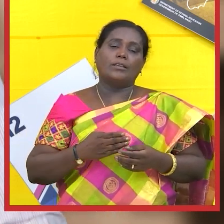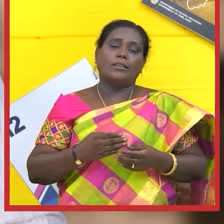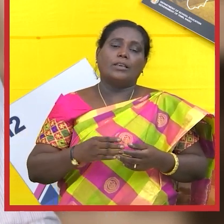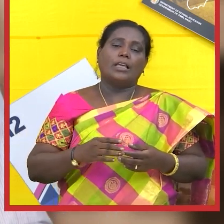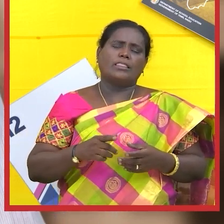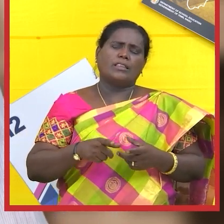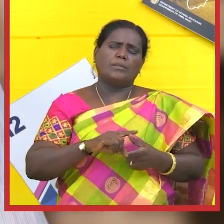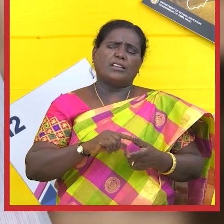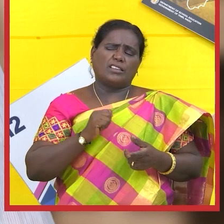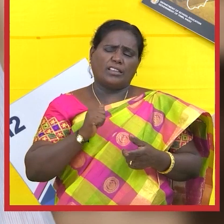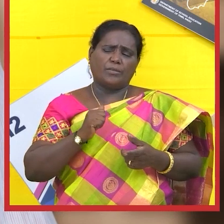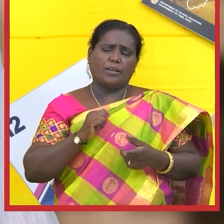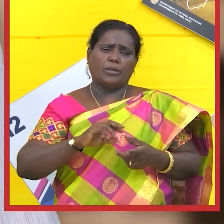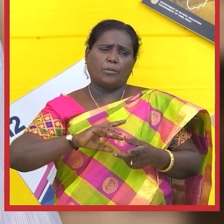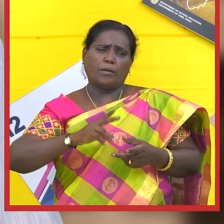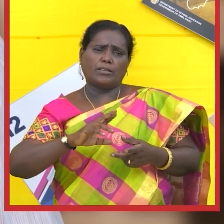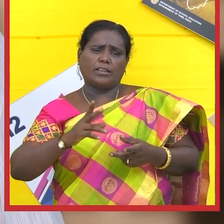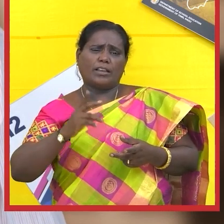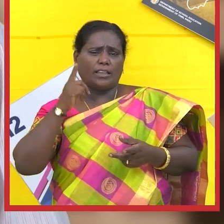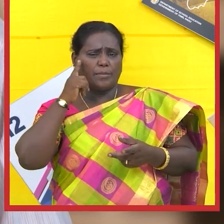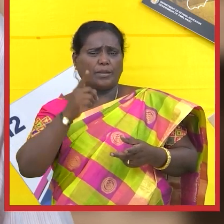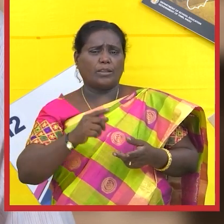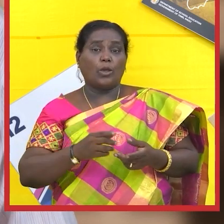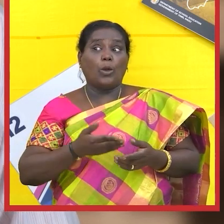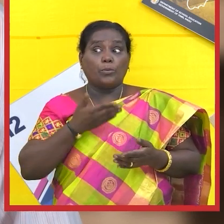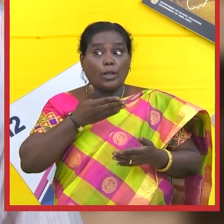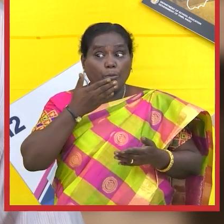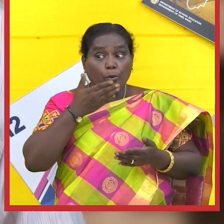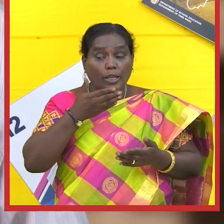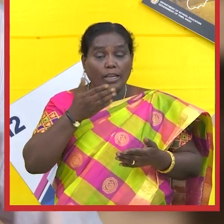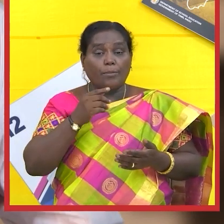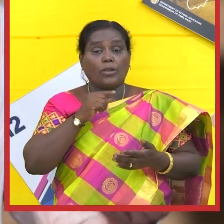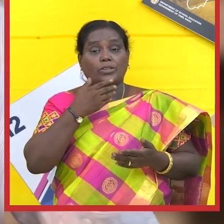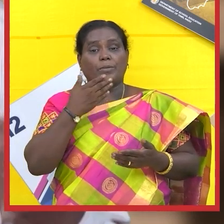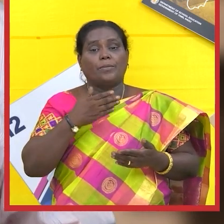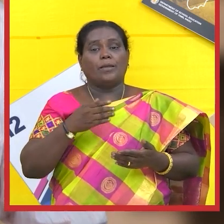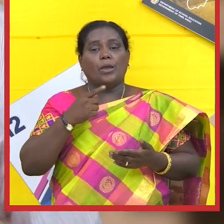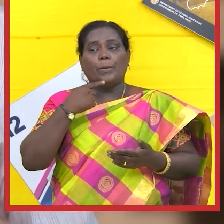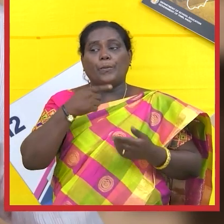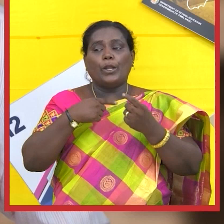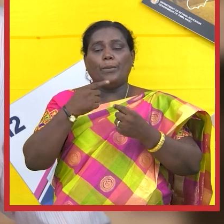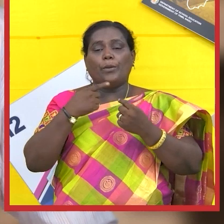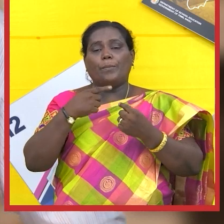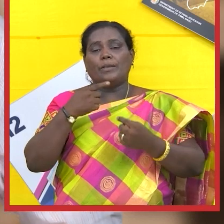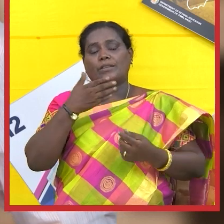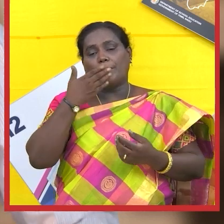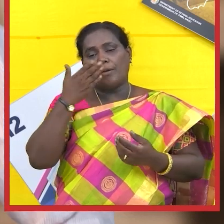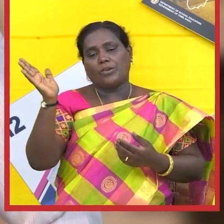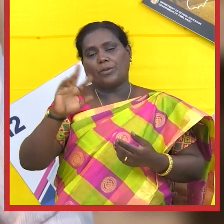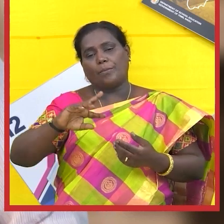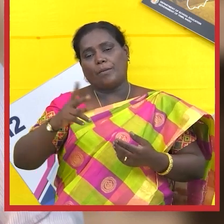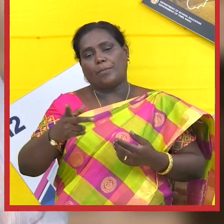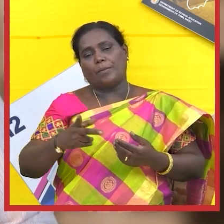எவ்வாறு மாற்றங்கள் ஏற்படுது, முதல்ல மொழியிலே மாற்றம் ஏற்பட்டது நீங்கள் நினைவில் கொள்ள வேண்டும். அச்சு இயந்திரம் அறிமுகப்படுத்தப்பட்ட